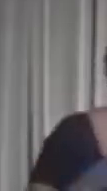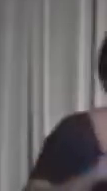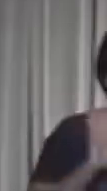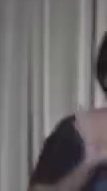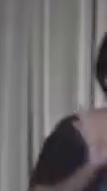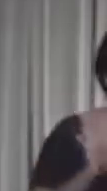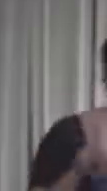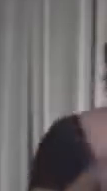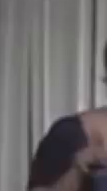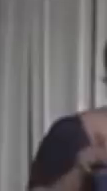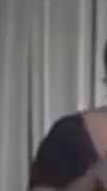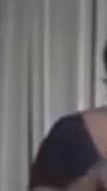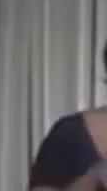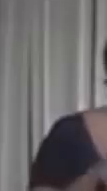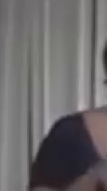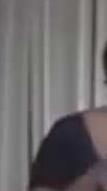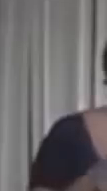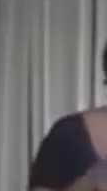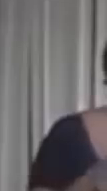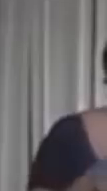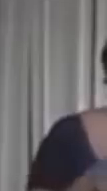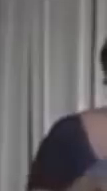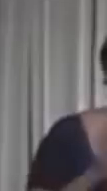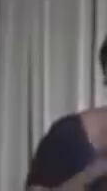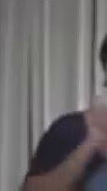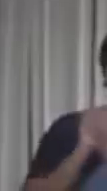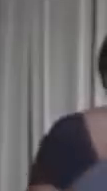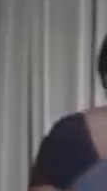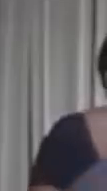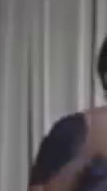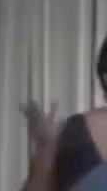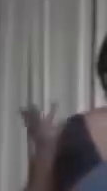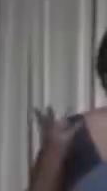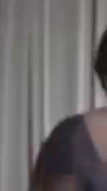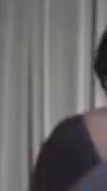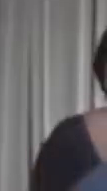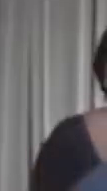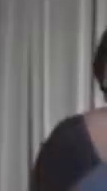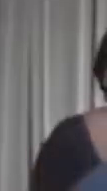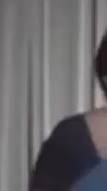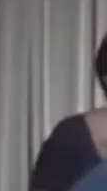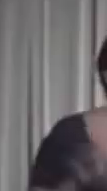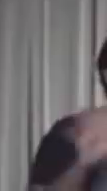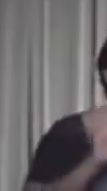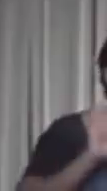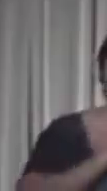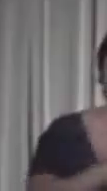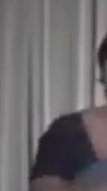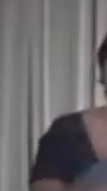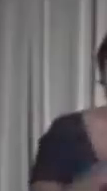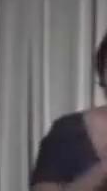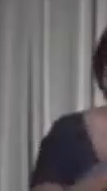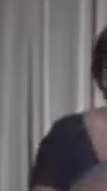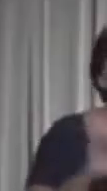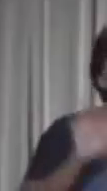அவர் 9 வருடத்திலே இந்த நாட்டில் எத்தனையோ புரட்சிகளை செய்தார். அவரோடு நாங்கள் பக்கமலமாக இருந்து செயல்பட்டவர்கள். ஆனால் இந்த 2 வருஷ காலத்திலே